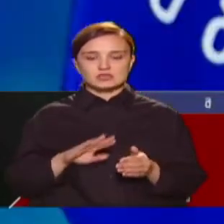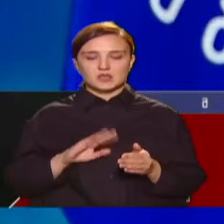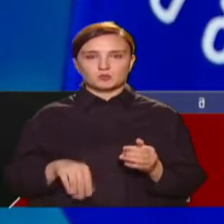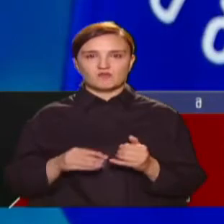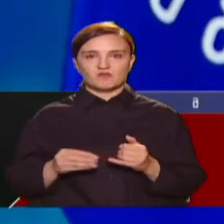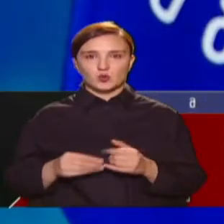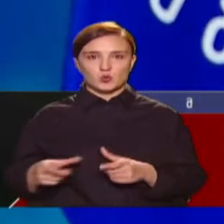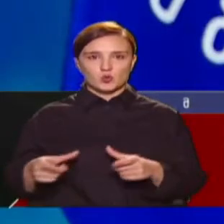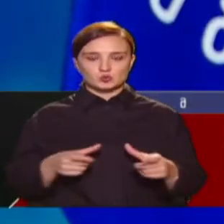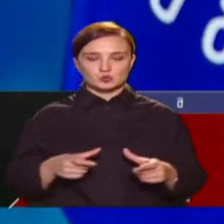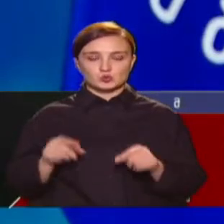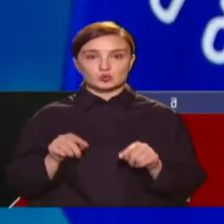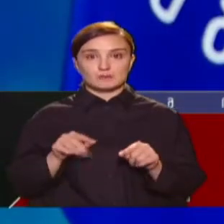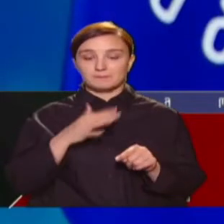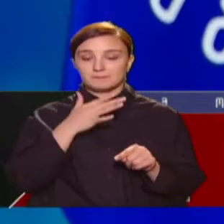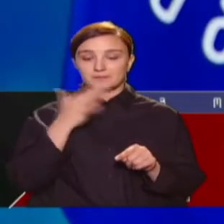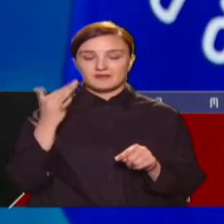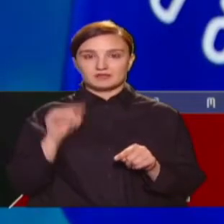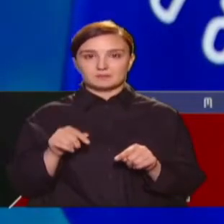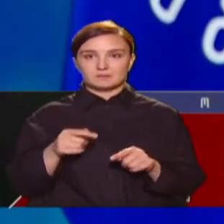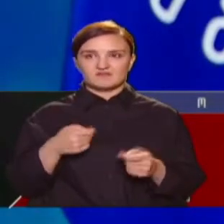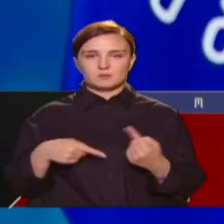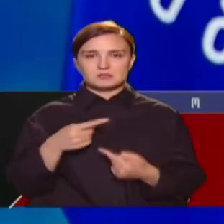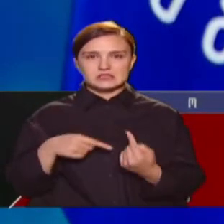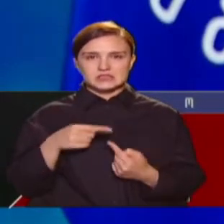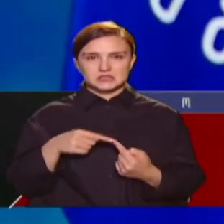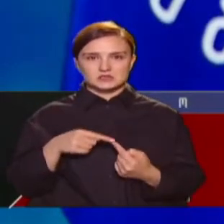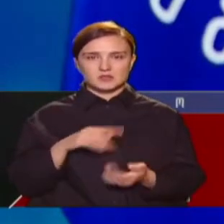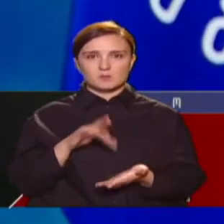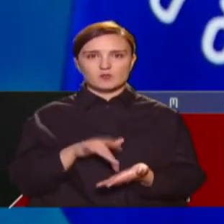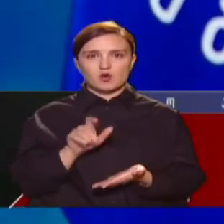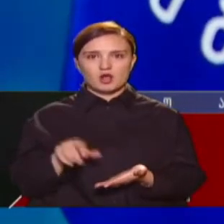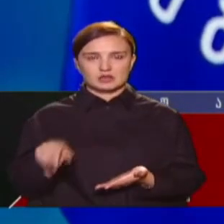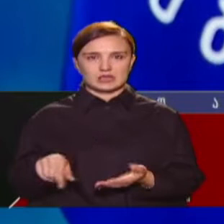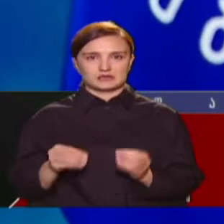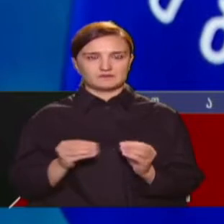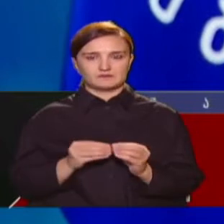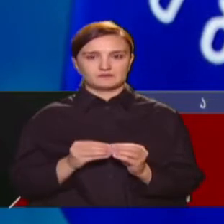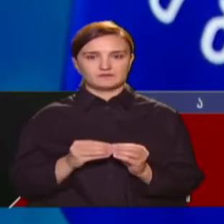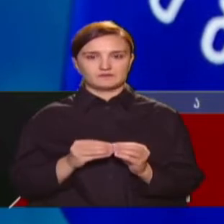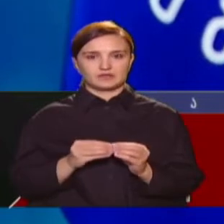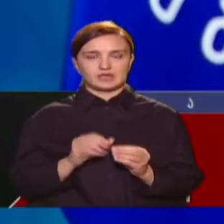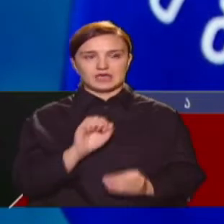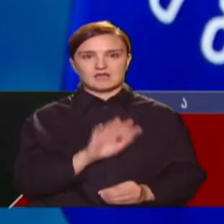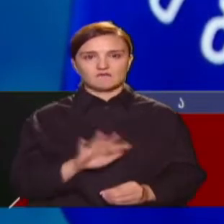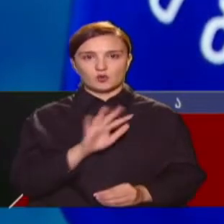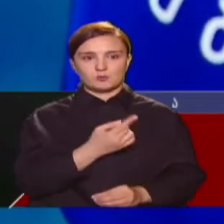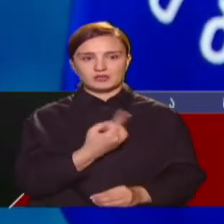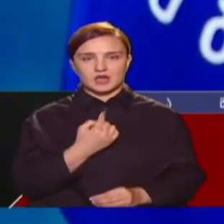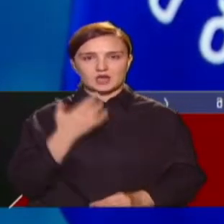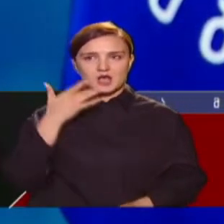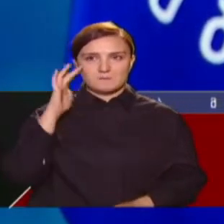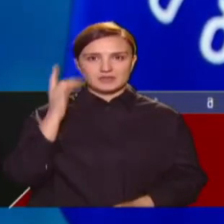სადაც დღეს მართლაც ძალიან ბევრი ბიზნესმენი, ძალიან ბევრი მოქალაქე, იგივე ევროპიდან, იგივე ამერიკის